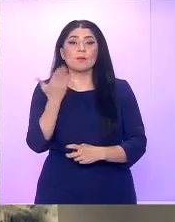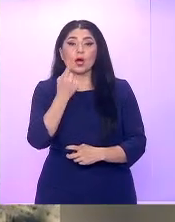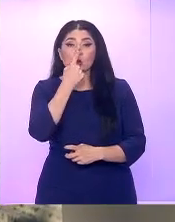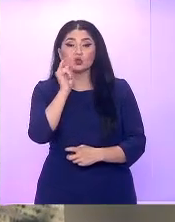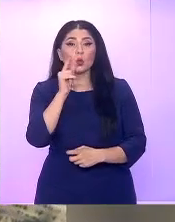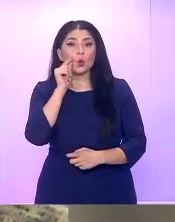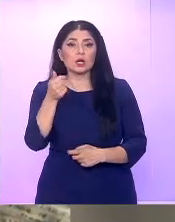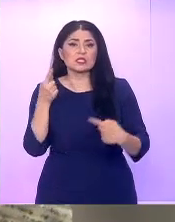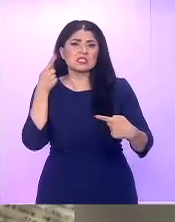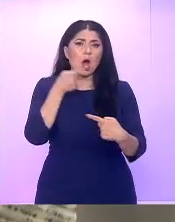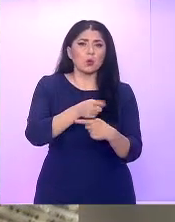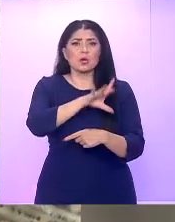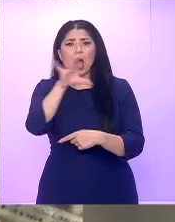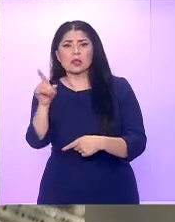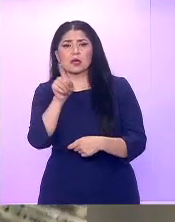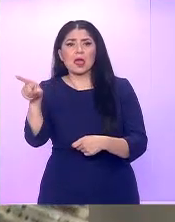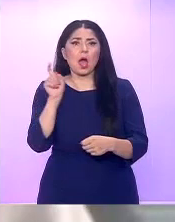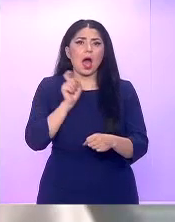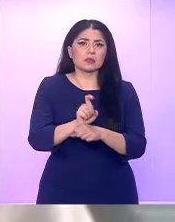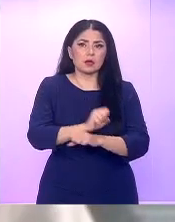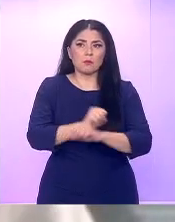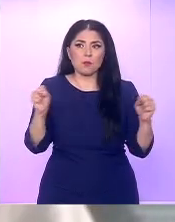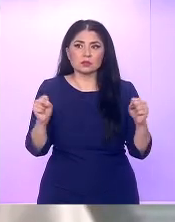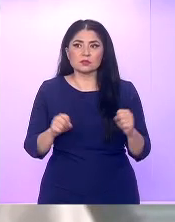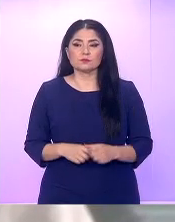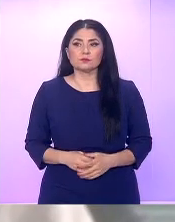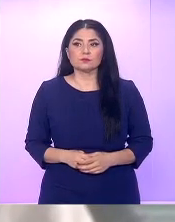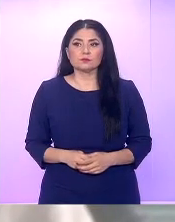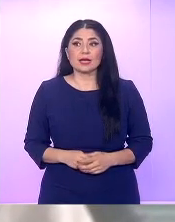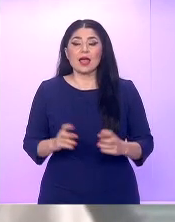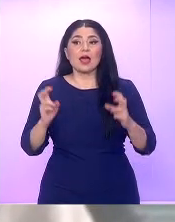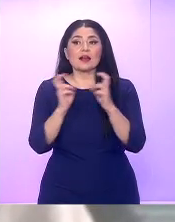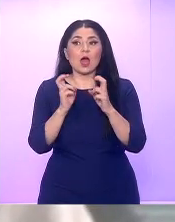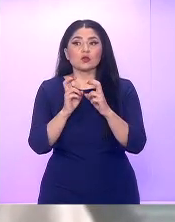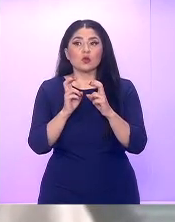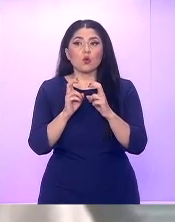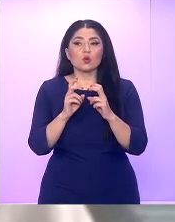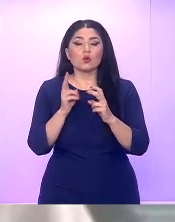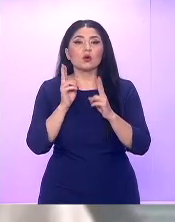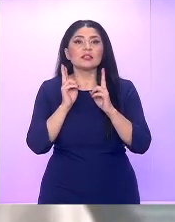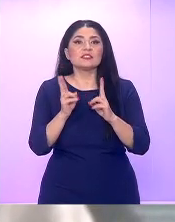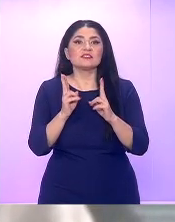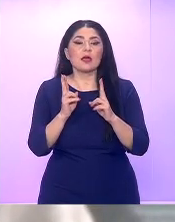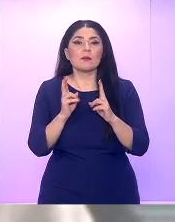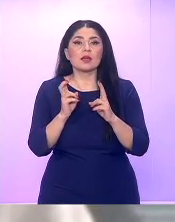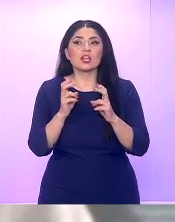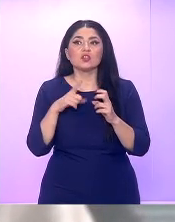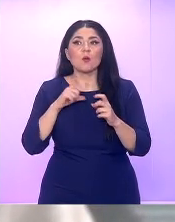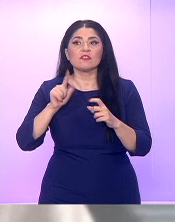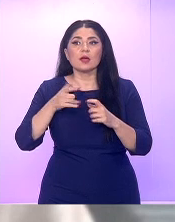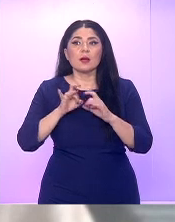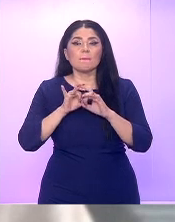și ucrainenii se acuză reciproc că o bombardează. Могут повредиться система охлаждения реактора, в результате